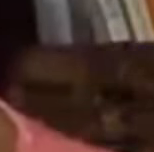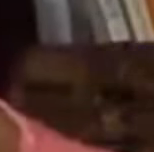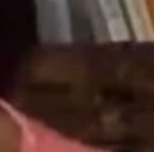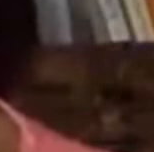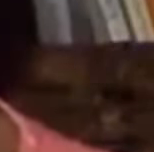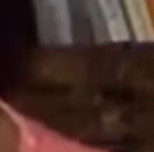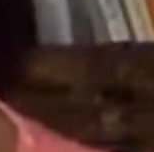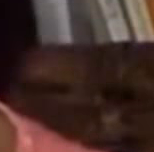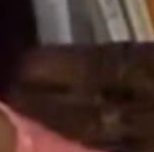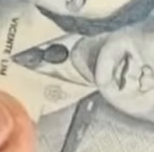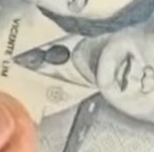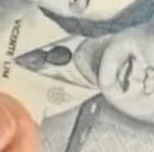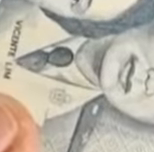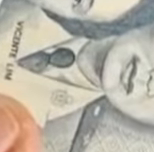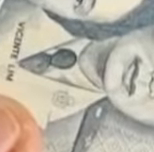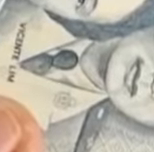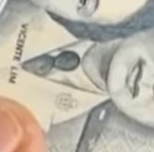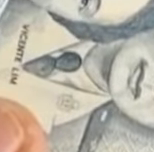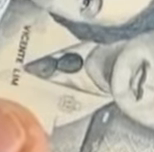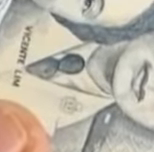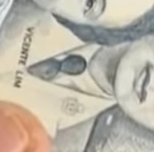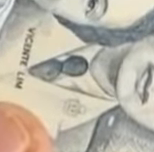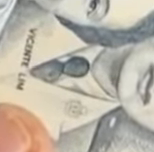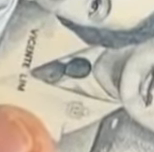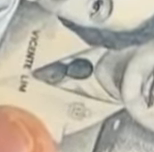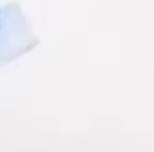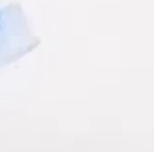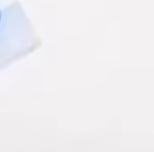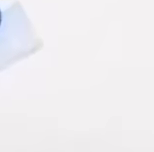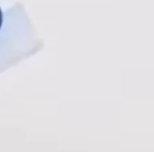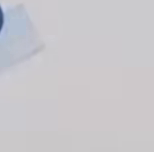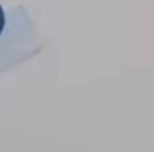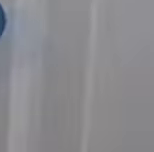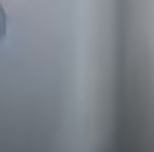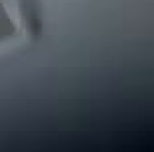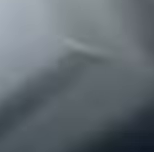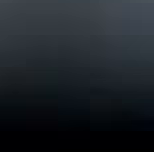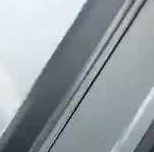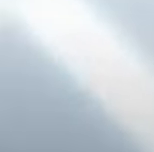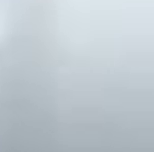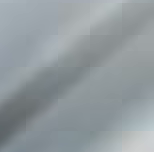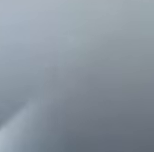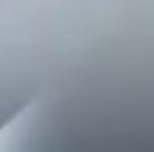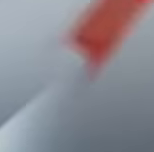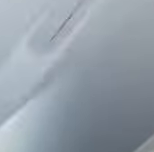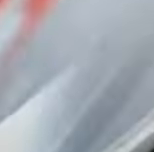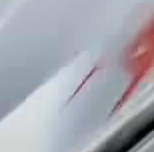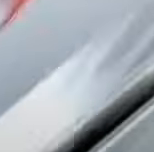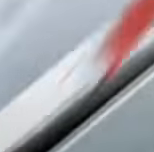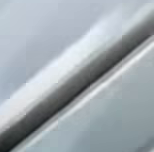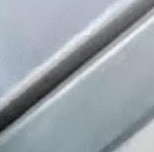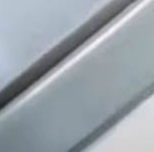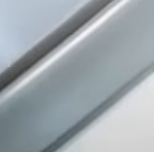hindi nakakapagtaka. Marami sa mga pondong ginamit dyan, inutang at hanggang...